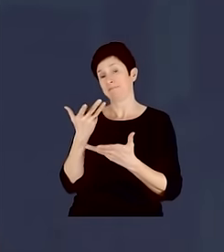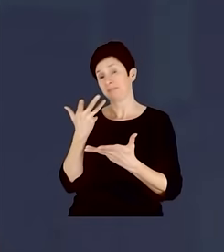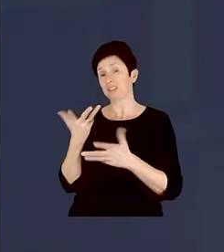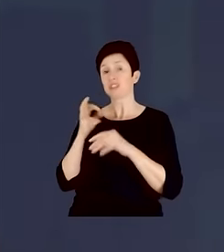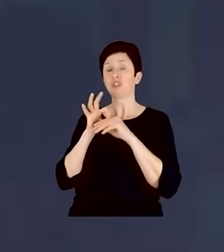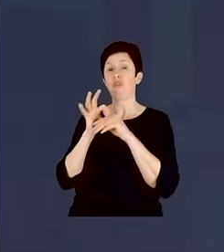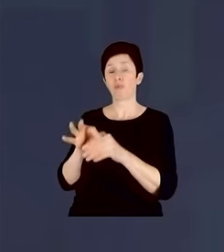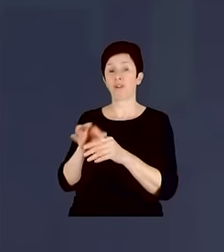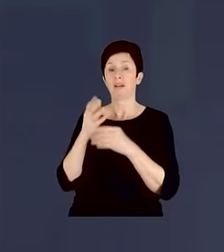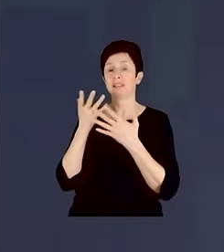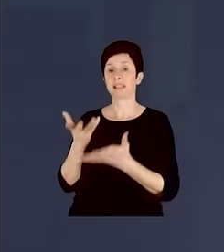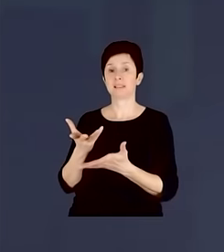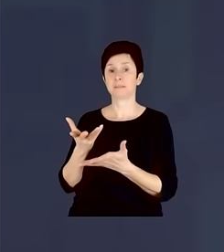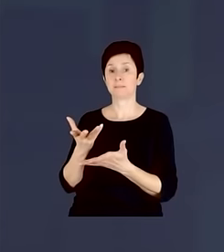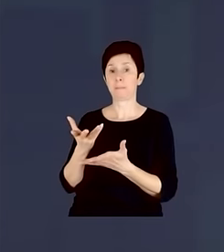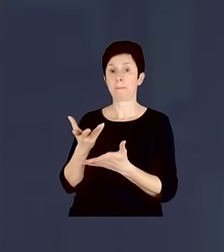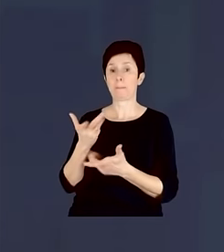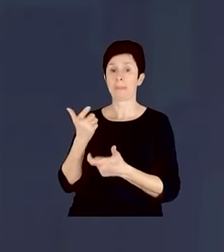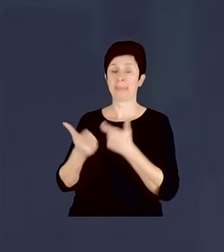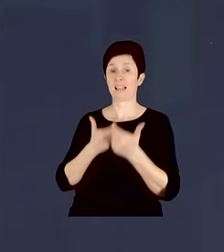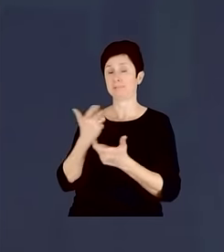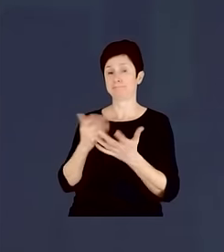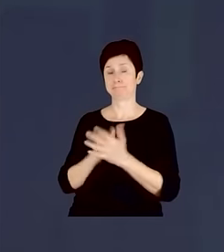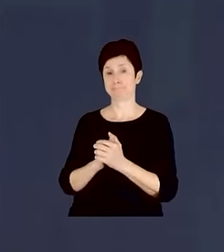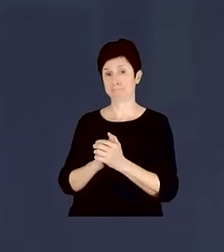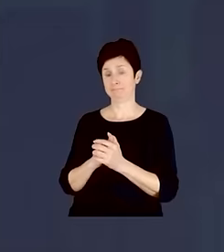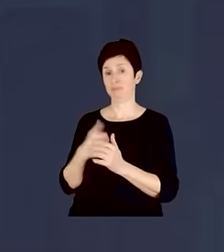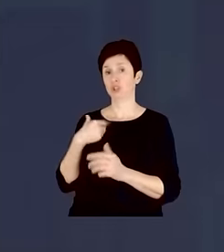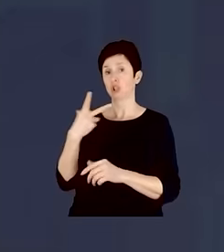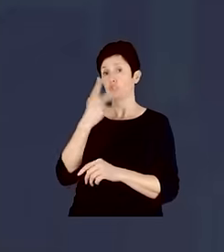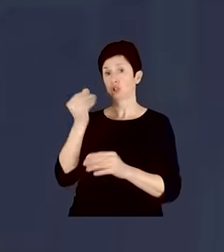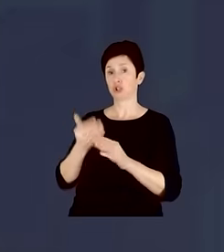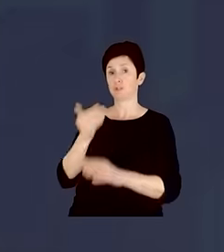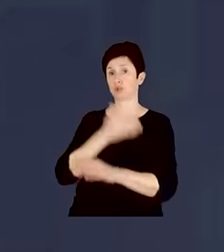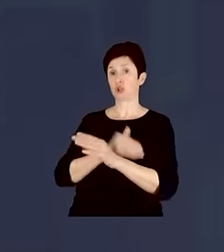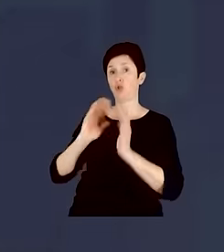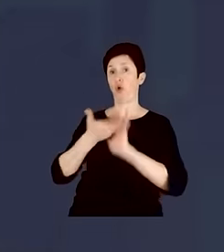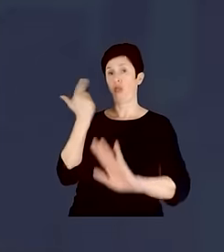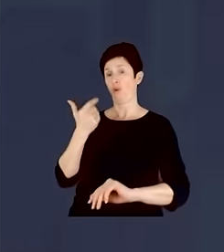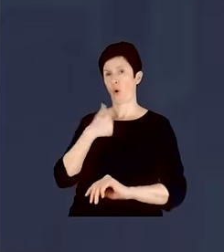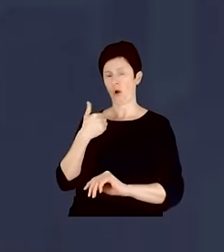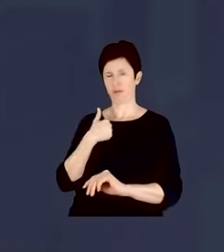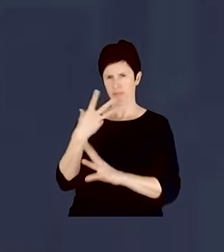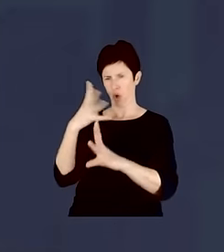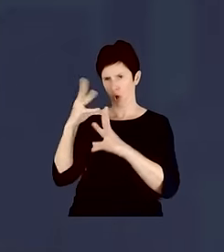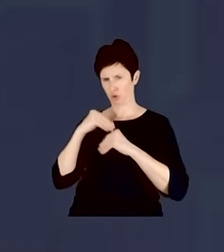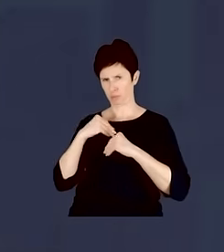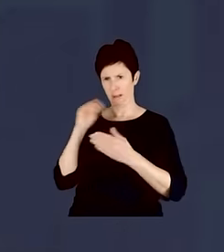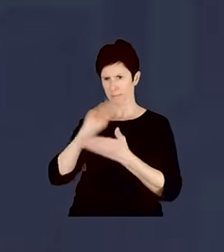próbuje czynić. Ja 3 dni przed odwołaniem otrzymałem zupełnie kuriozalne pismo od